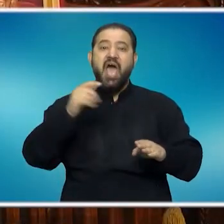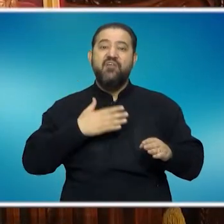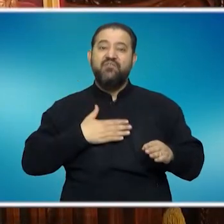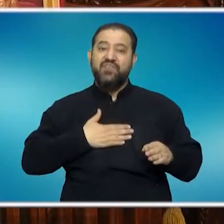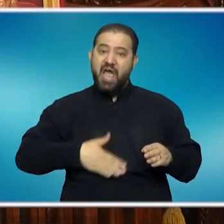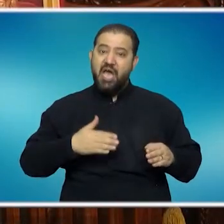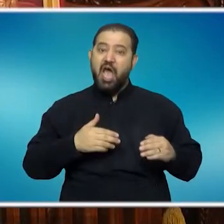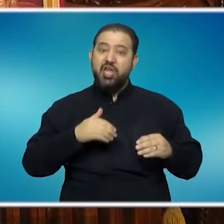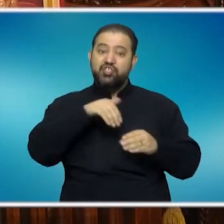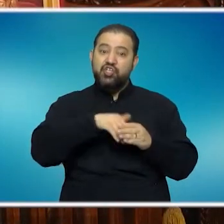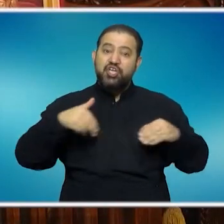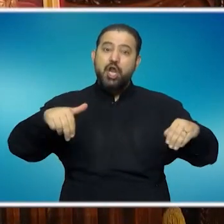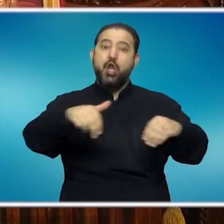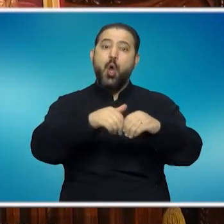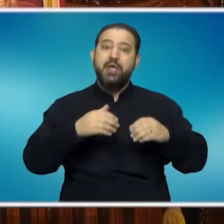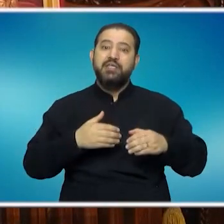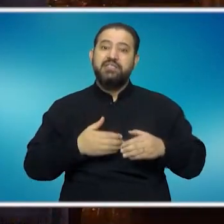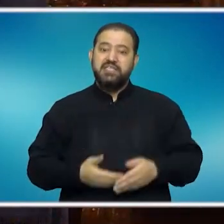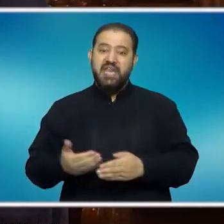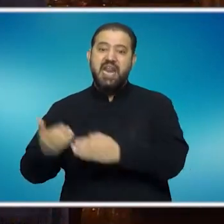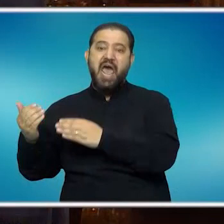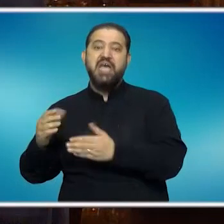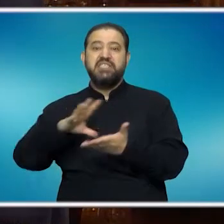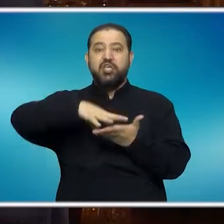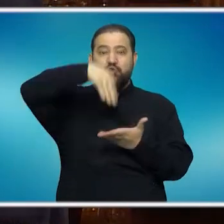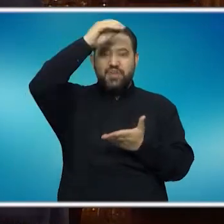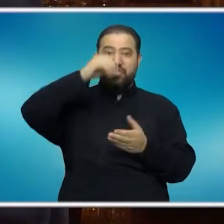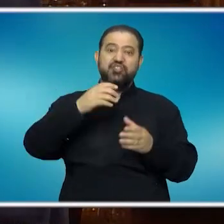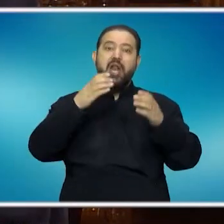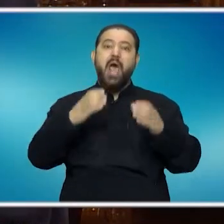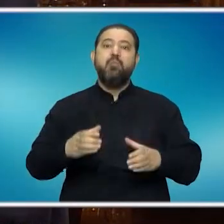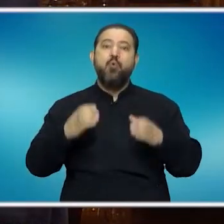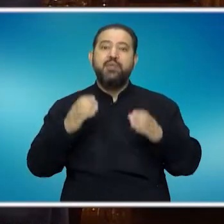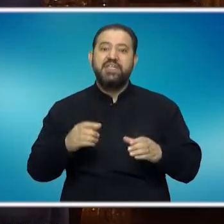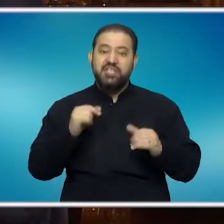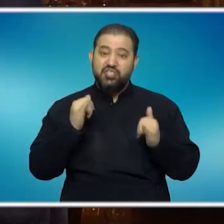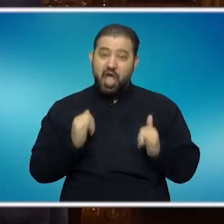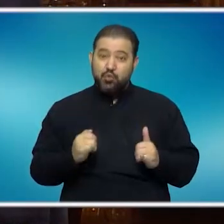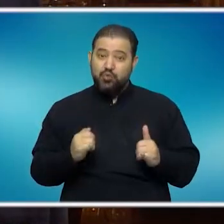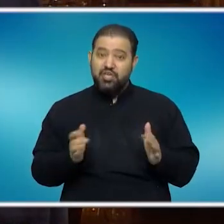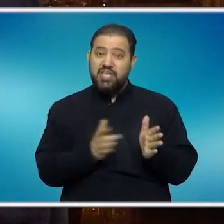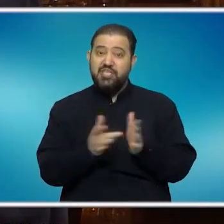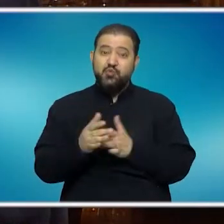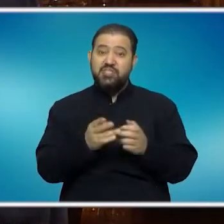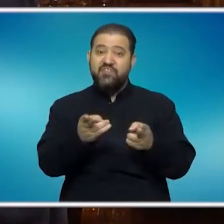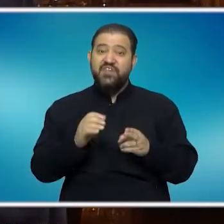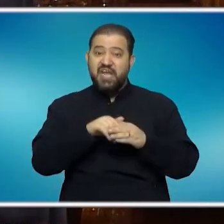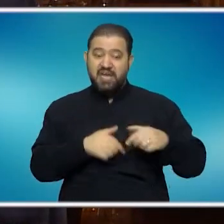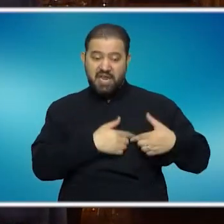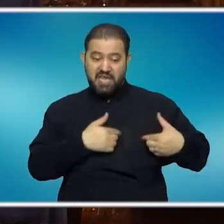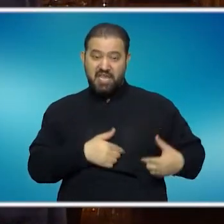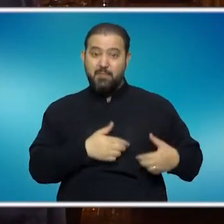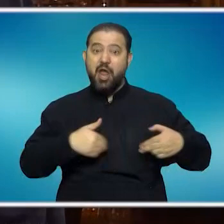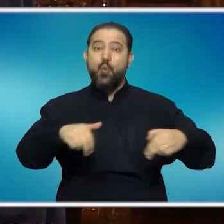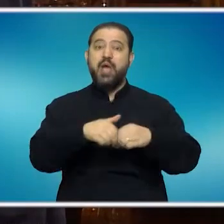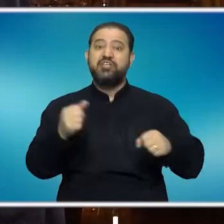să se nască și noi spiritual și se naște la botezul nostru și în clipa aceea Hristos se lăjurește în noi